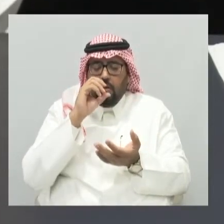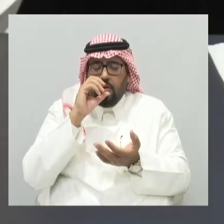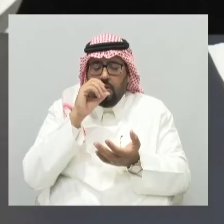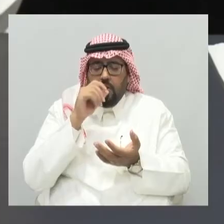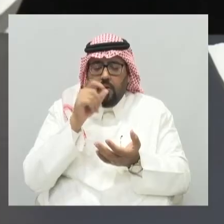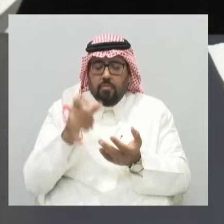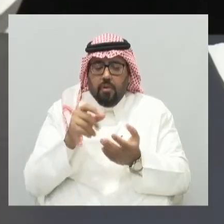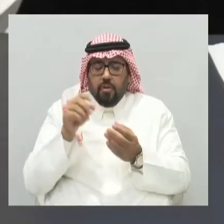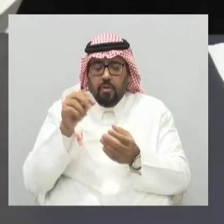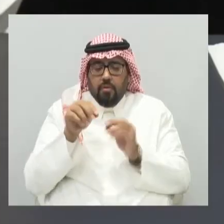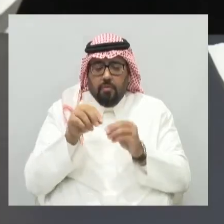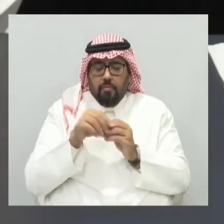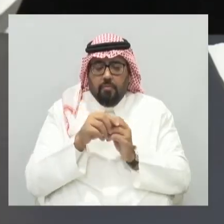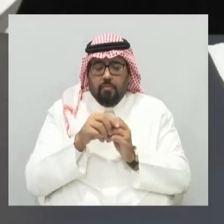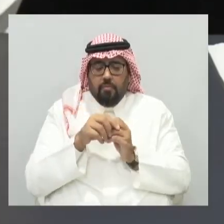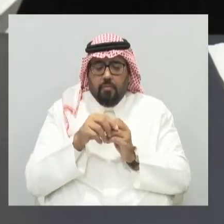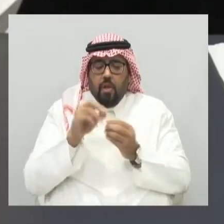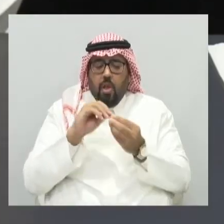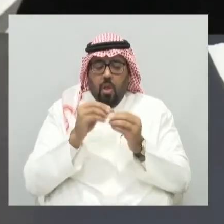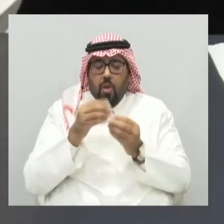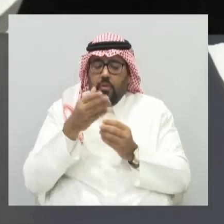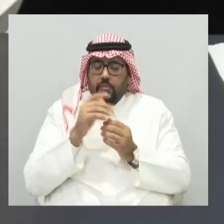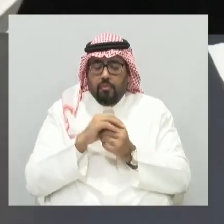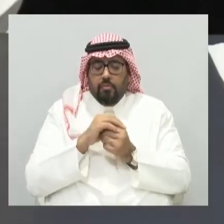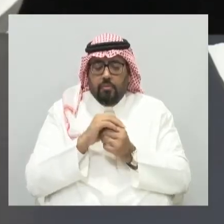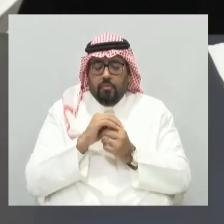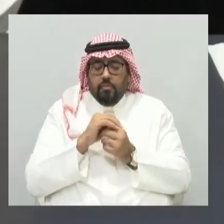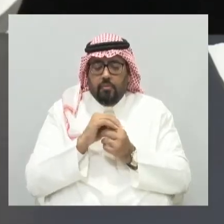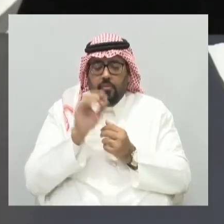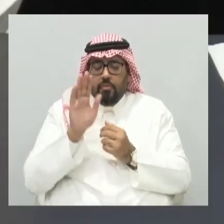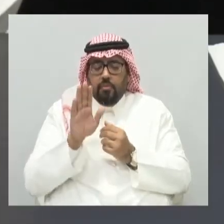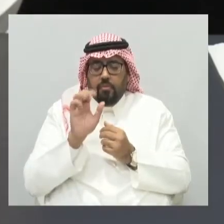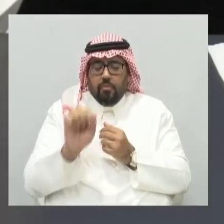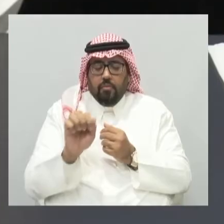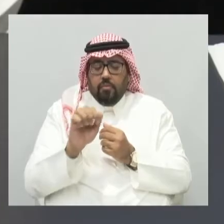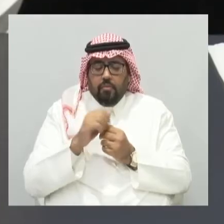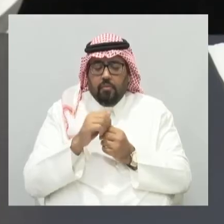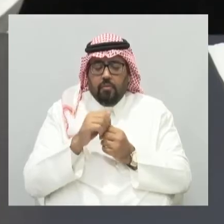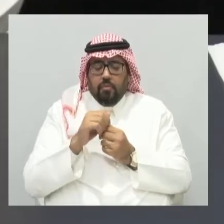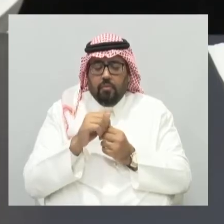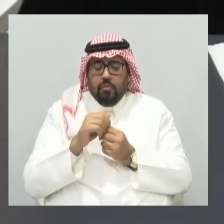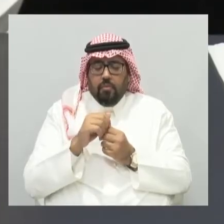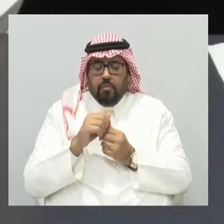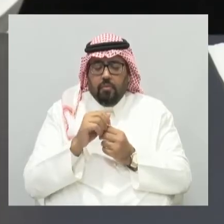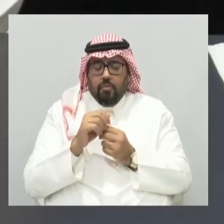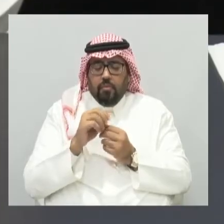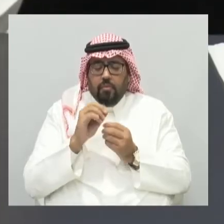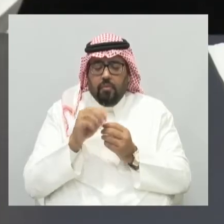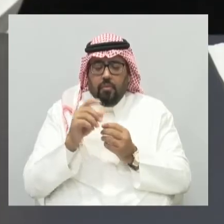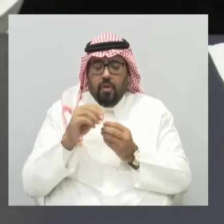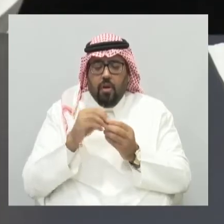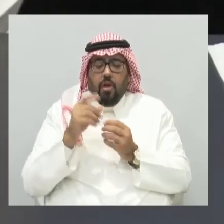الان له لون احسنتم هذا من الصفات من خصائص له لون لونه